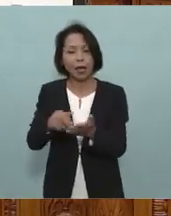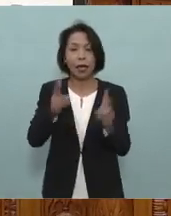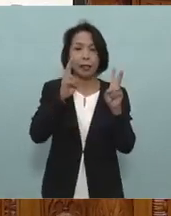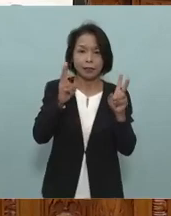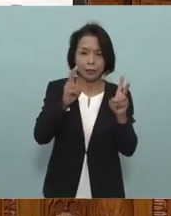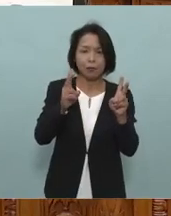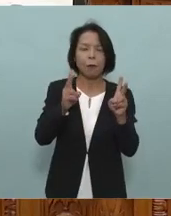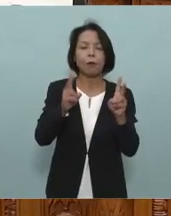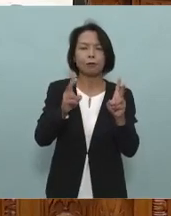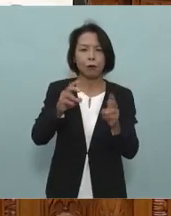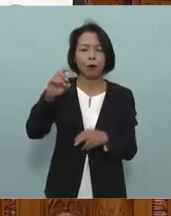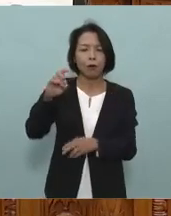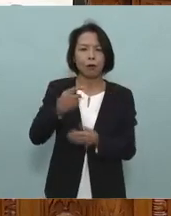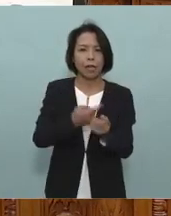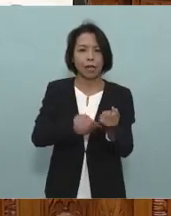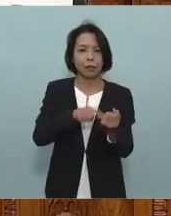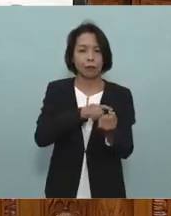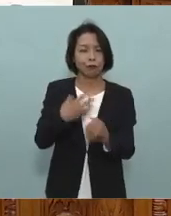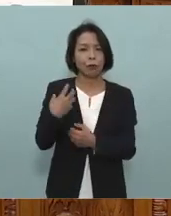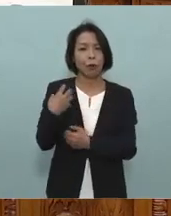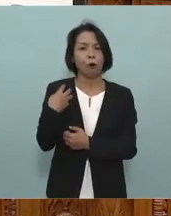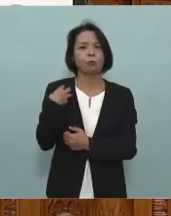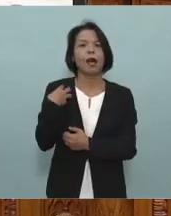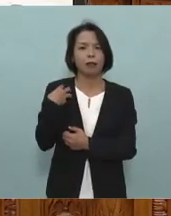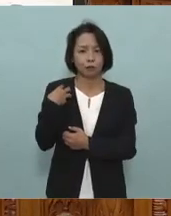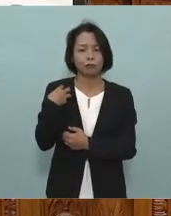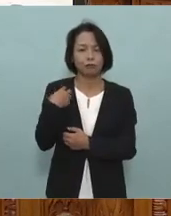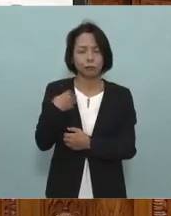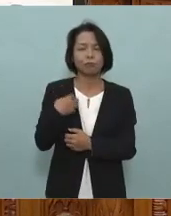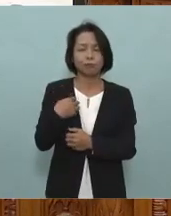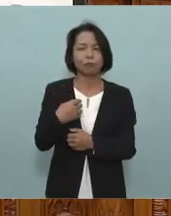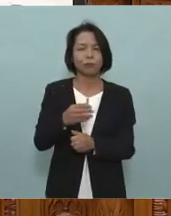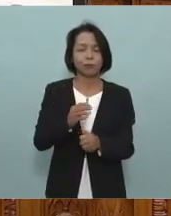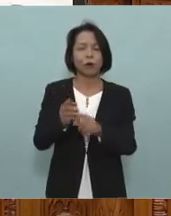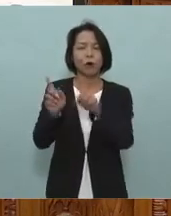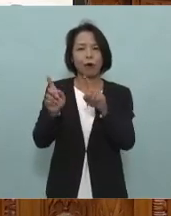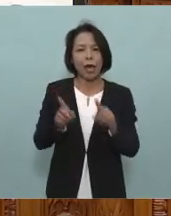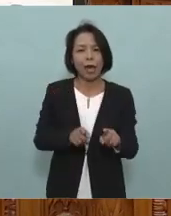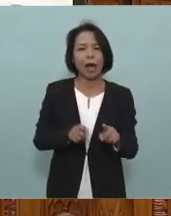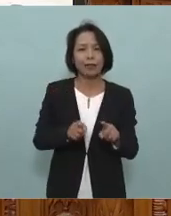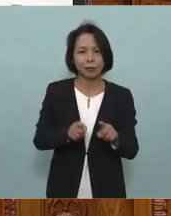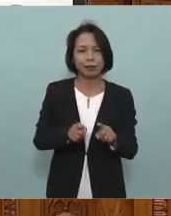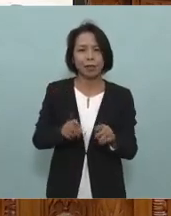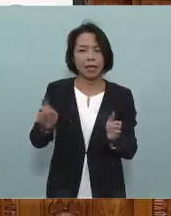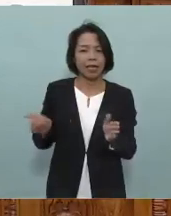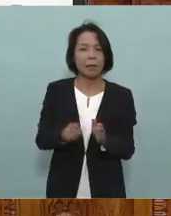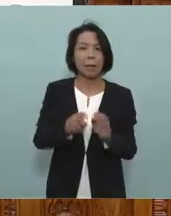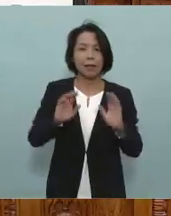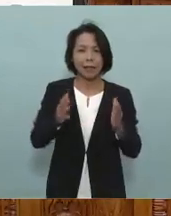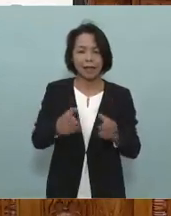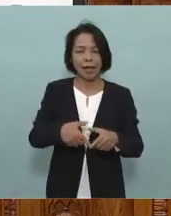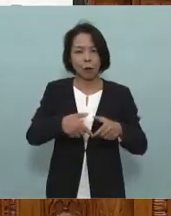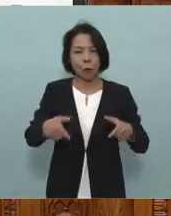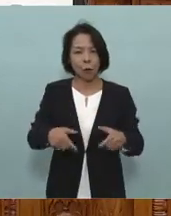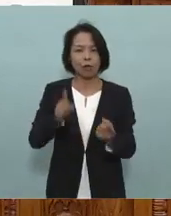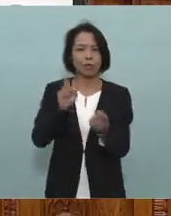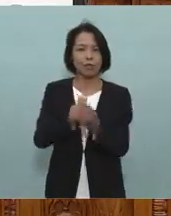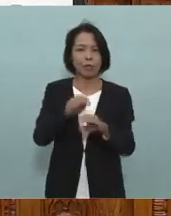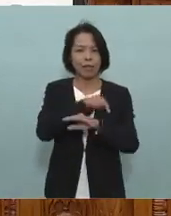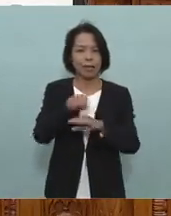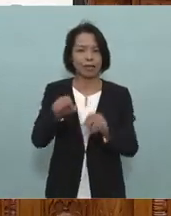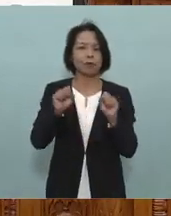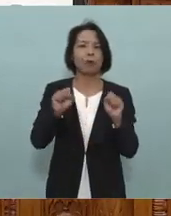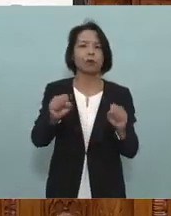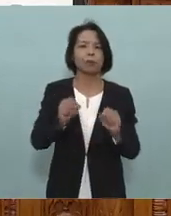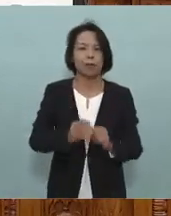電力料金負担の増加を直接的に緩和する前例のない思い切った対策を講じます